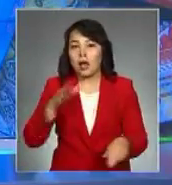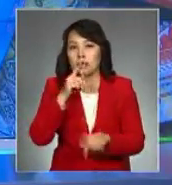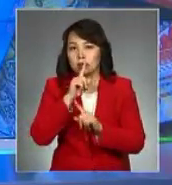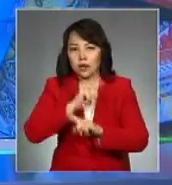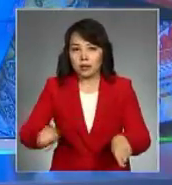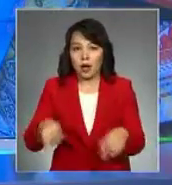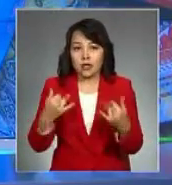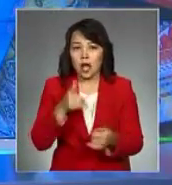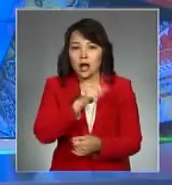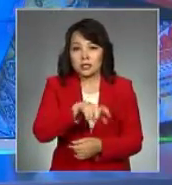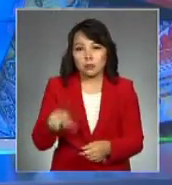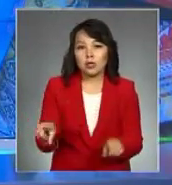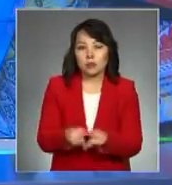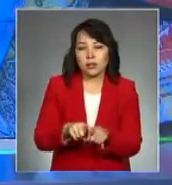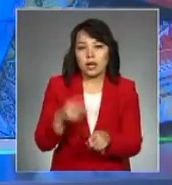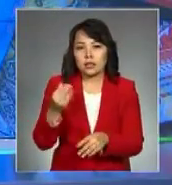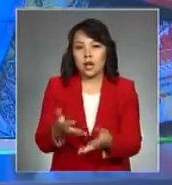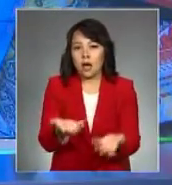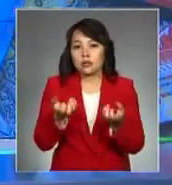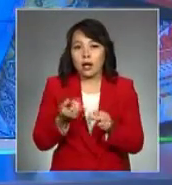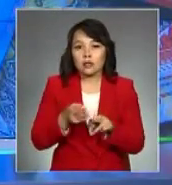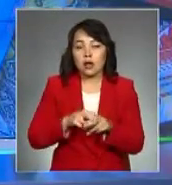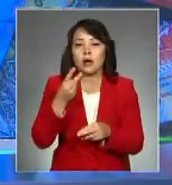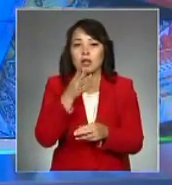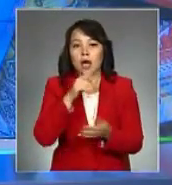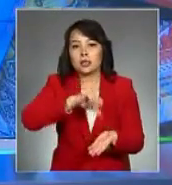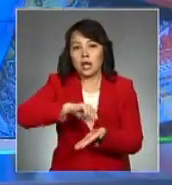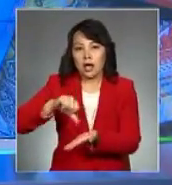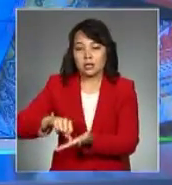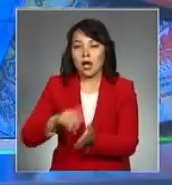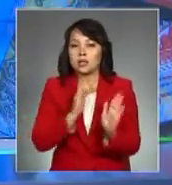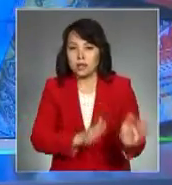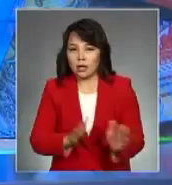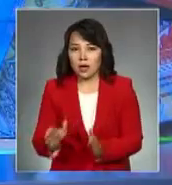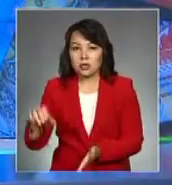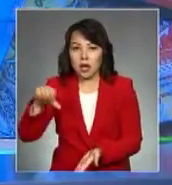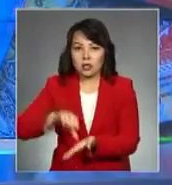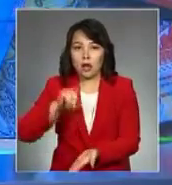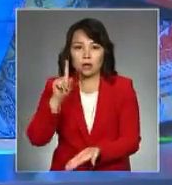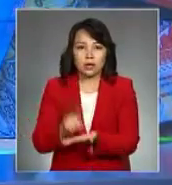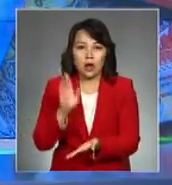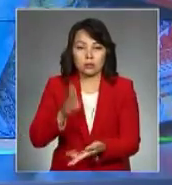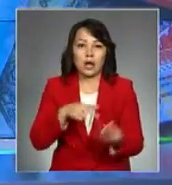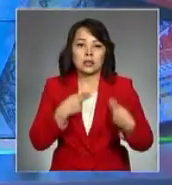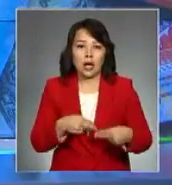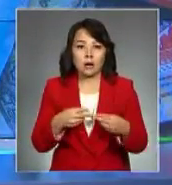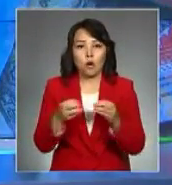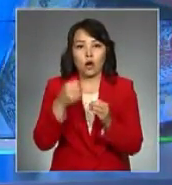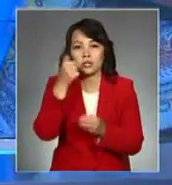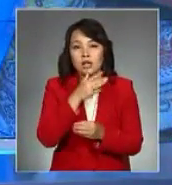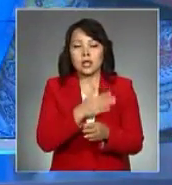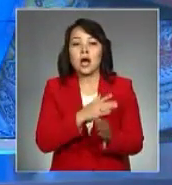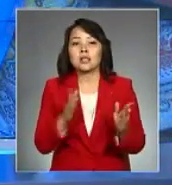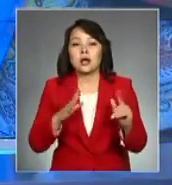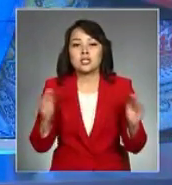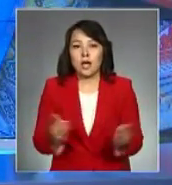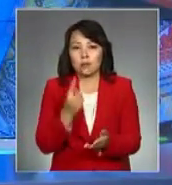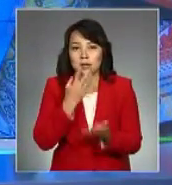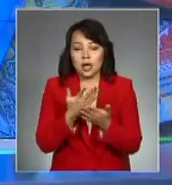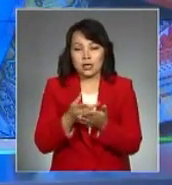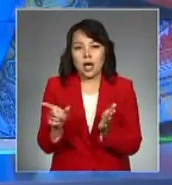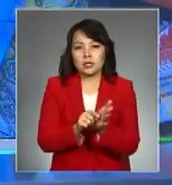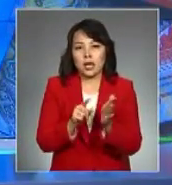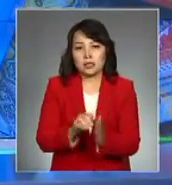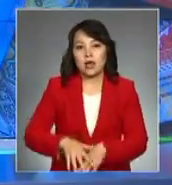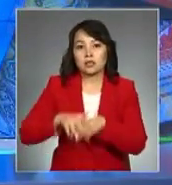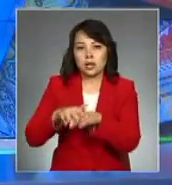болмайды. Азаматтардың алатын ақшасы жүйеге қанша уақыт қатысқанына байланысты реттеледі. Егер еңбек өтілі 10 жылдан кем болса, базалық зейнетақы